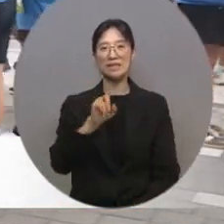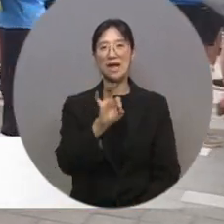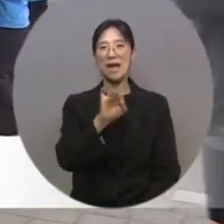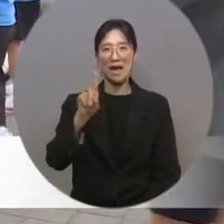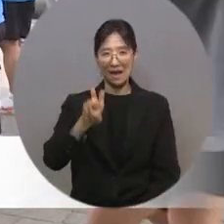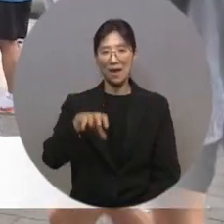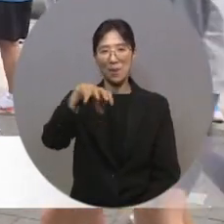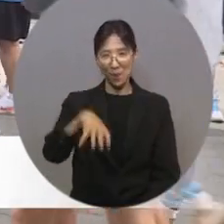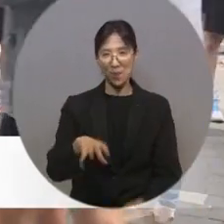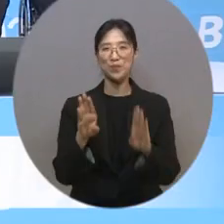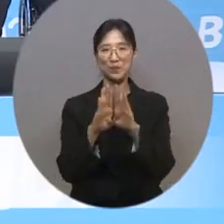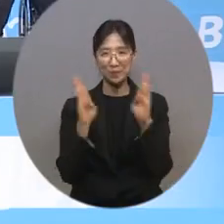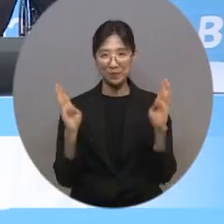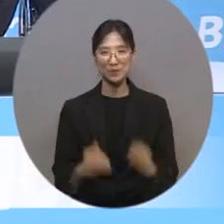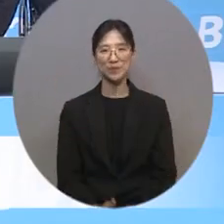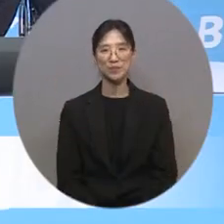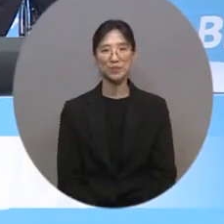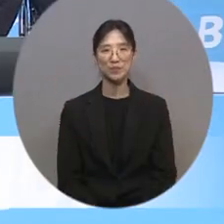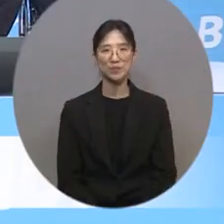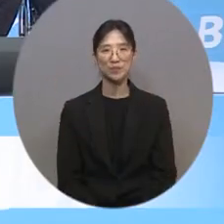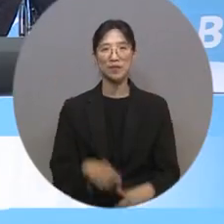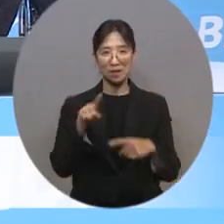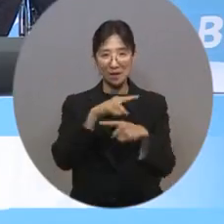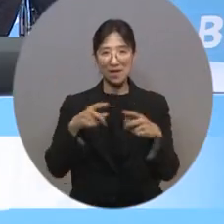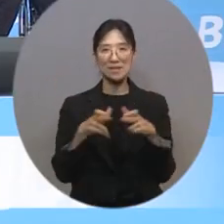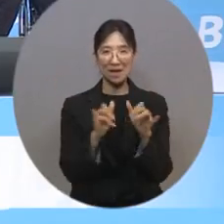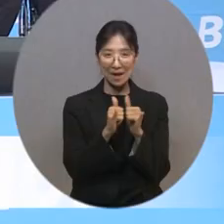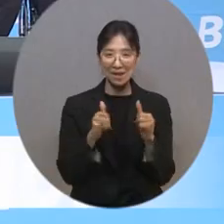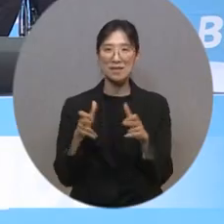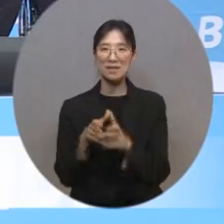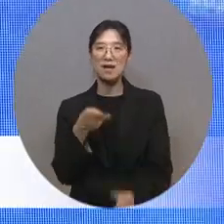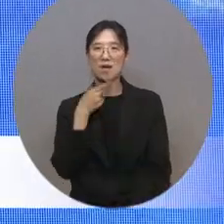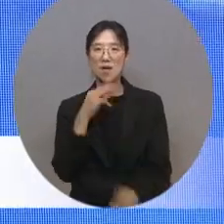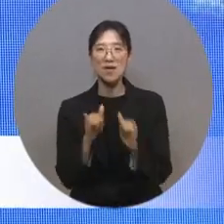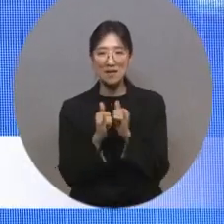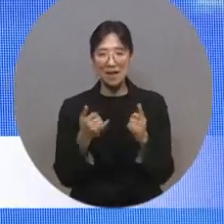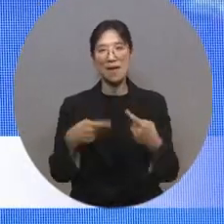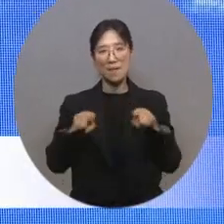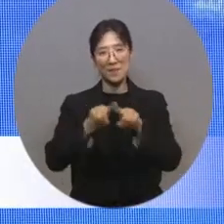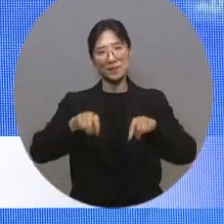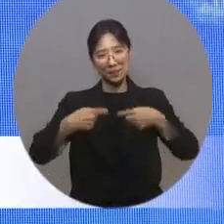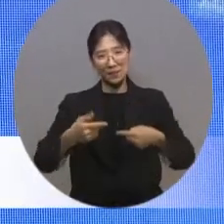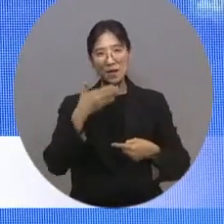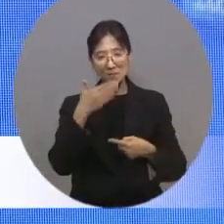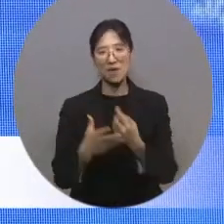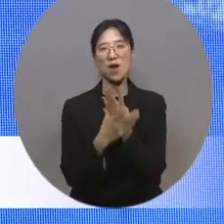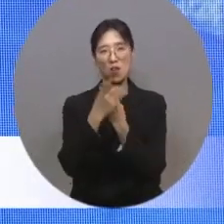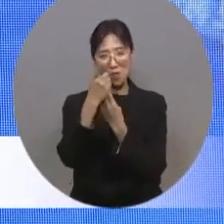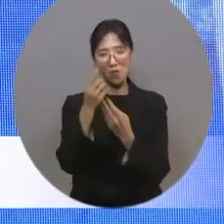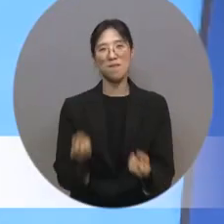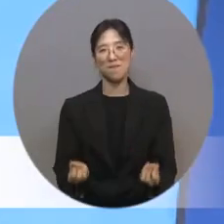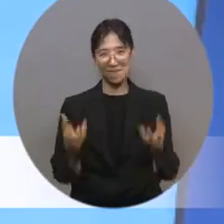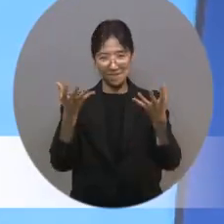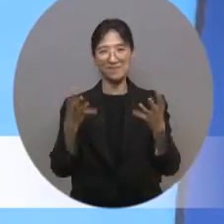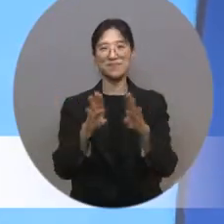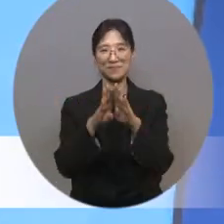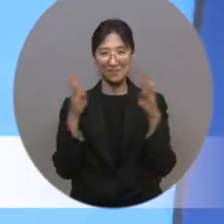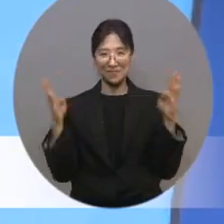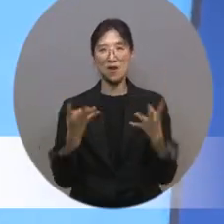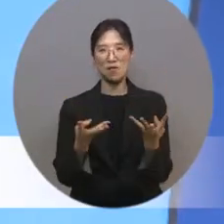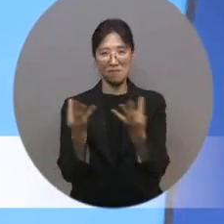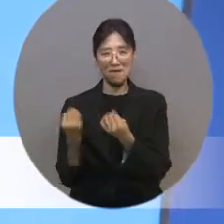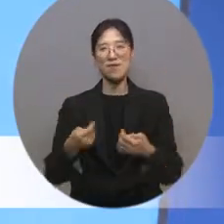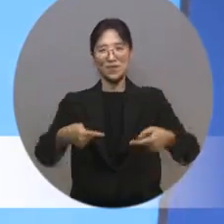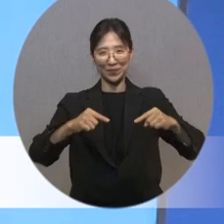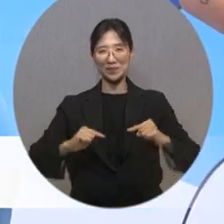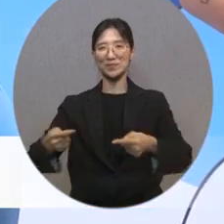평화광장에서 진행됐습니다. 대회는 장애인과 비장애인이 함께 참여할 수 있는 통합적인 이벤트가 열려 많은